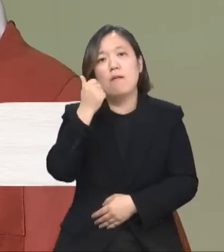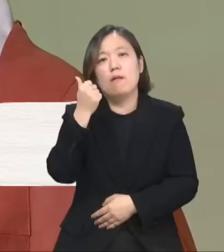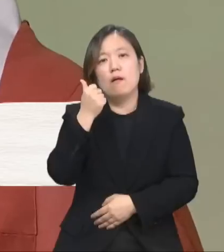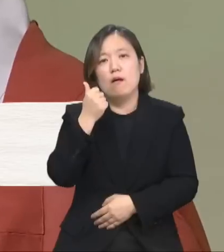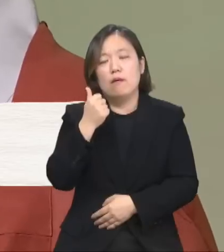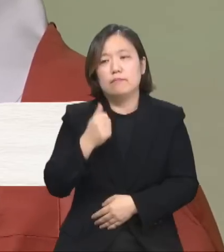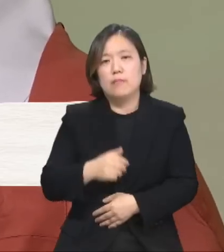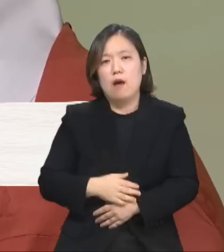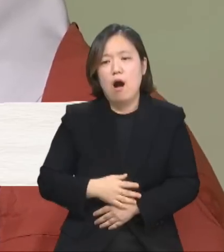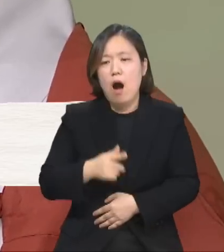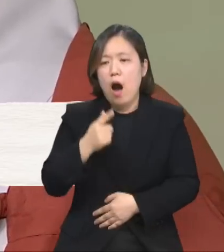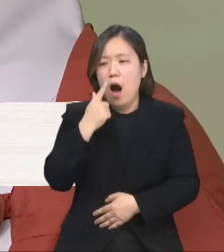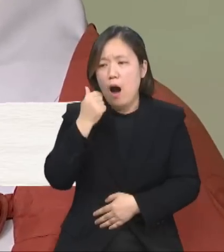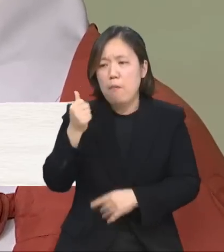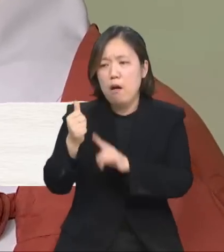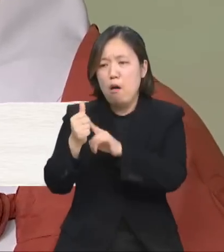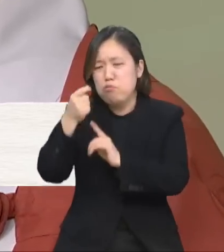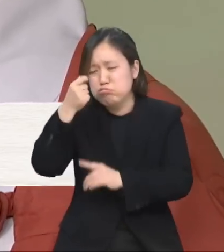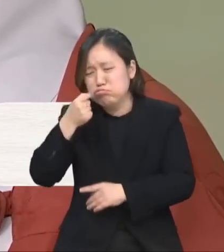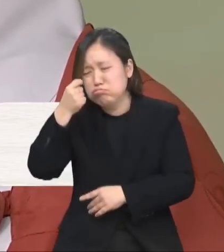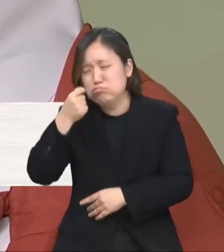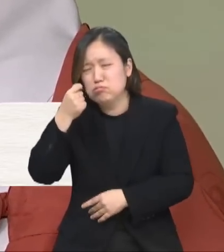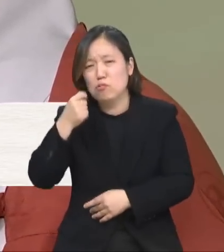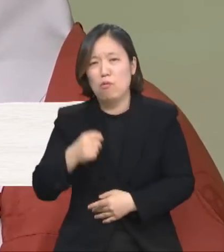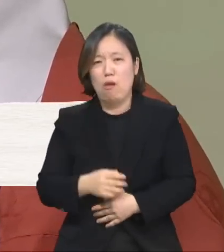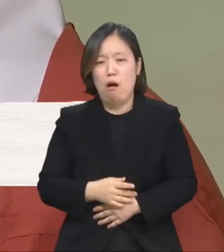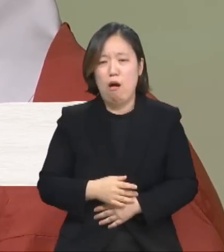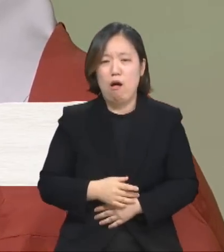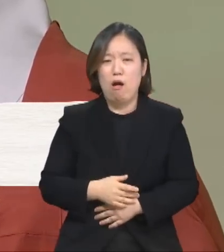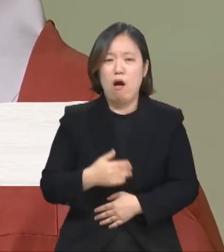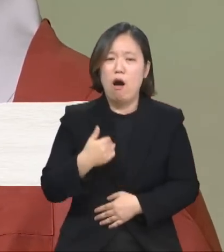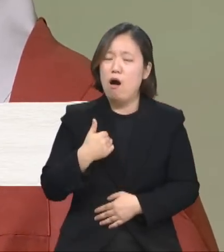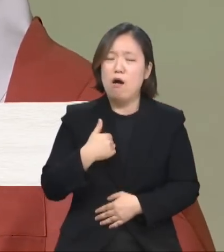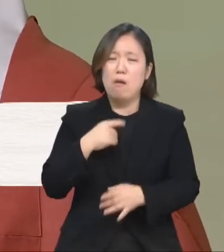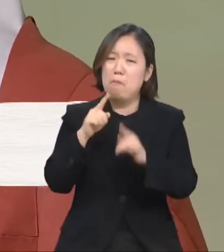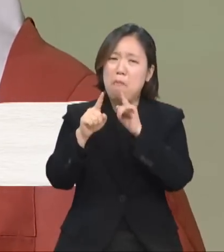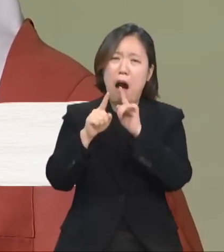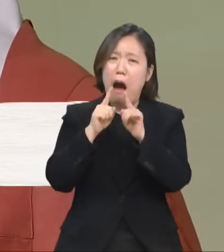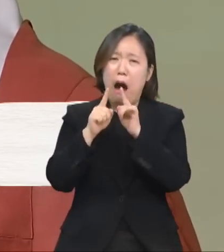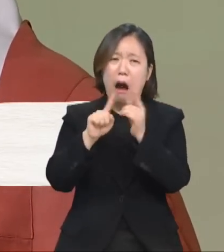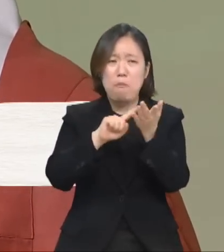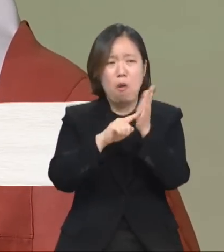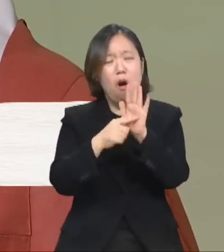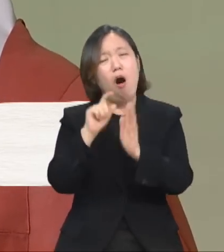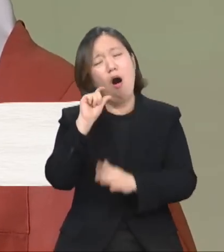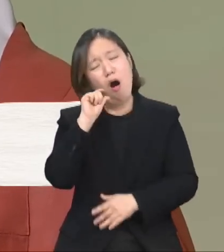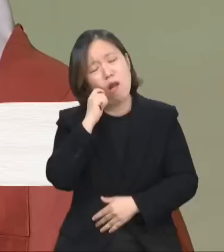엉엉 울고 그 어떤 말로도 표현할 수가 없었습니다